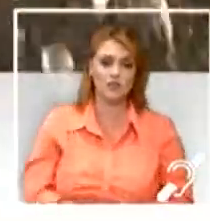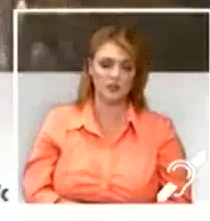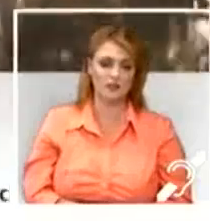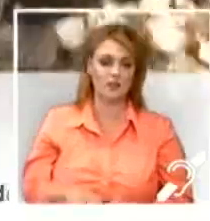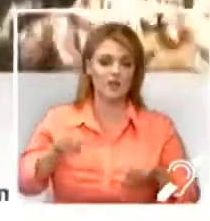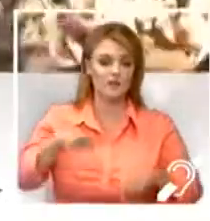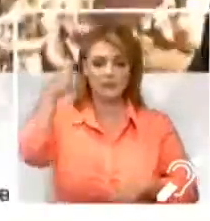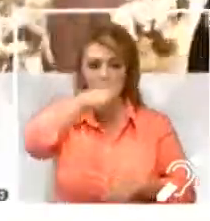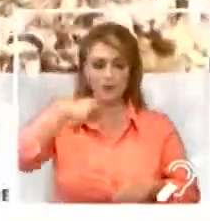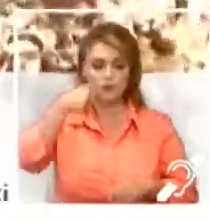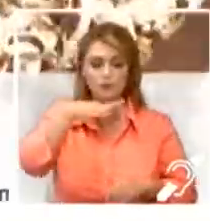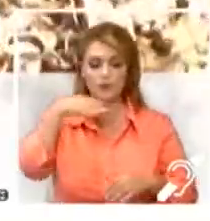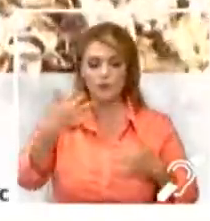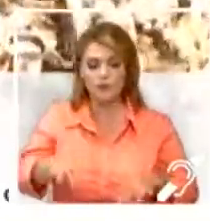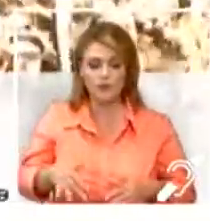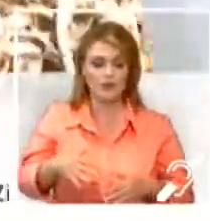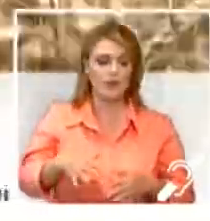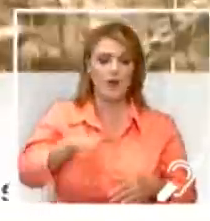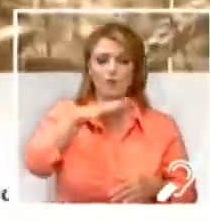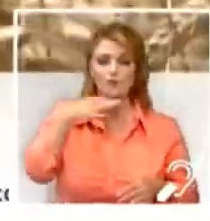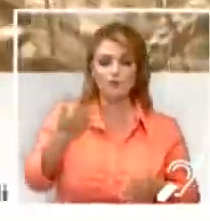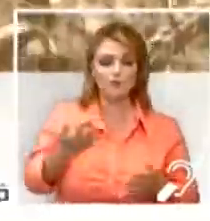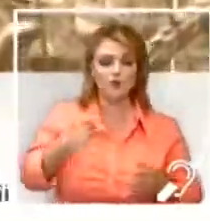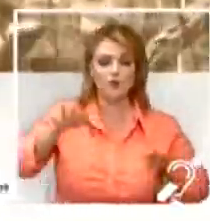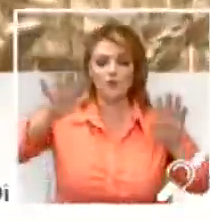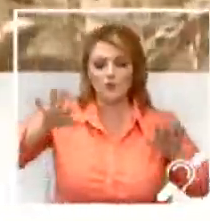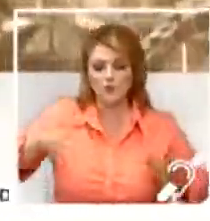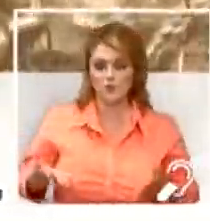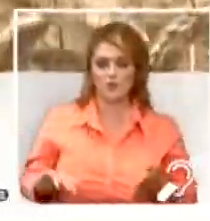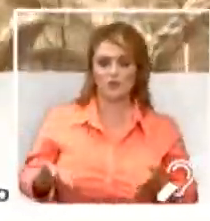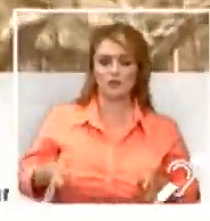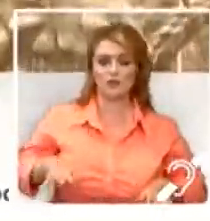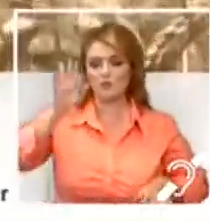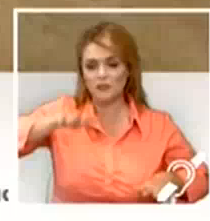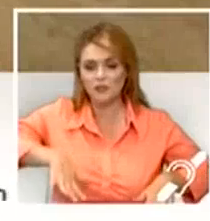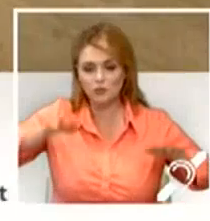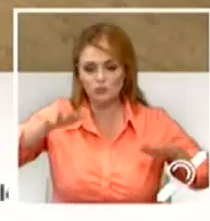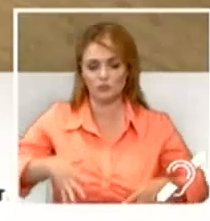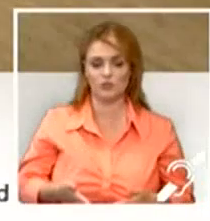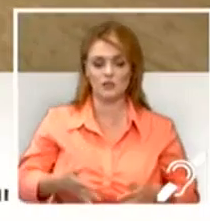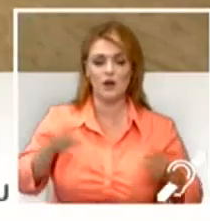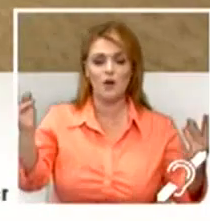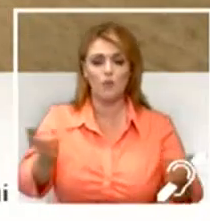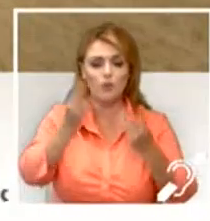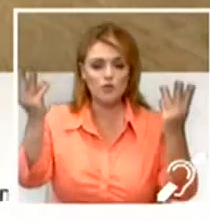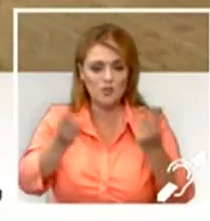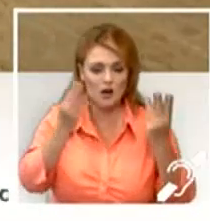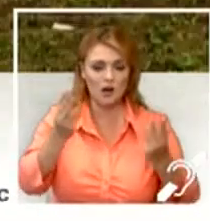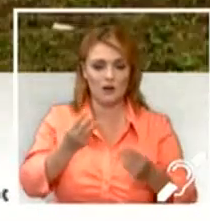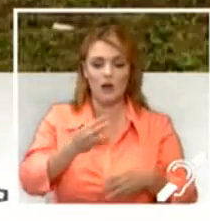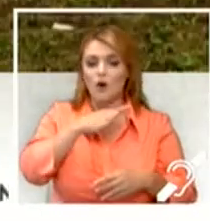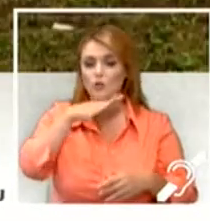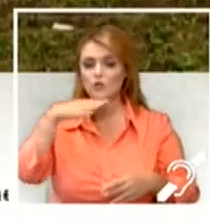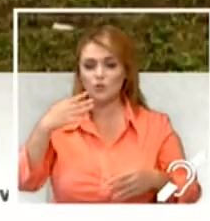anului acesta. Astfel, orice resursă naturală folosită de acum este în contul anului viitor. Omenirea a reușit să